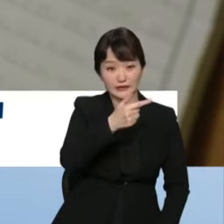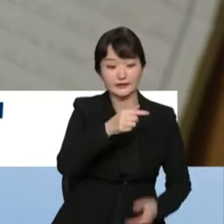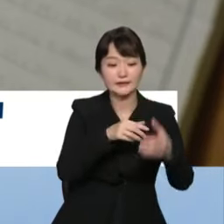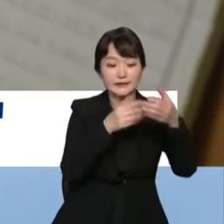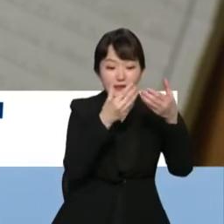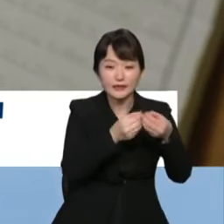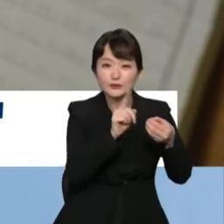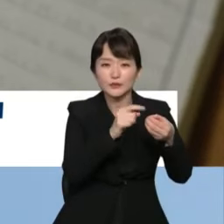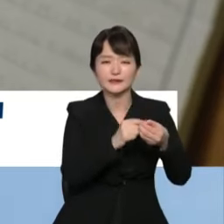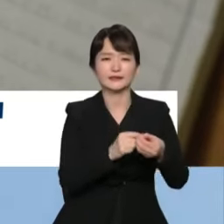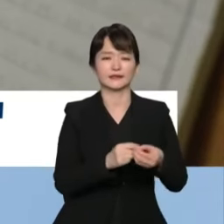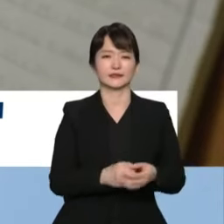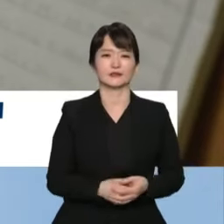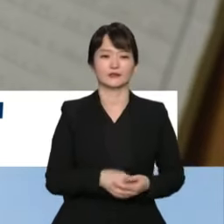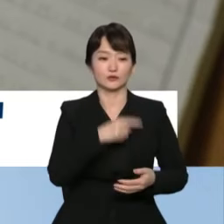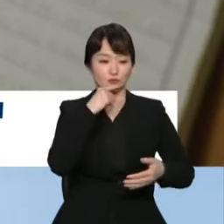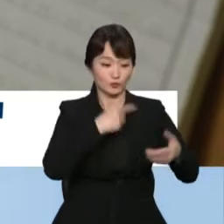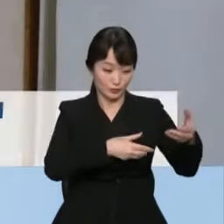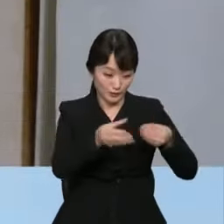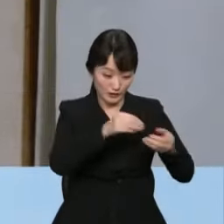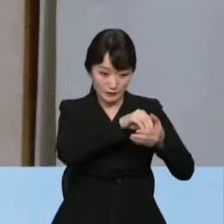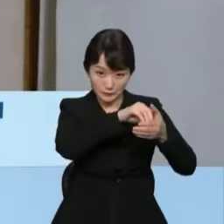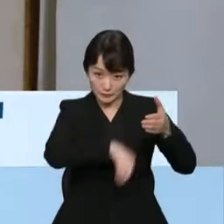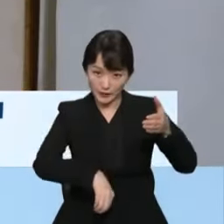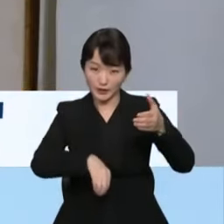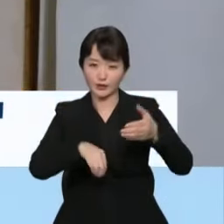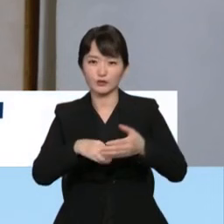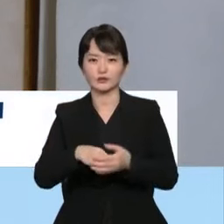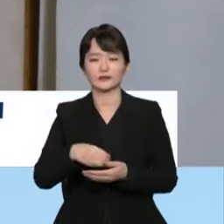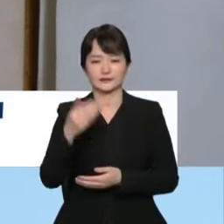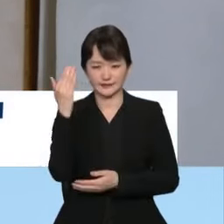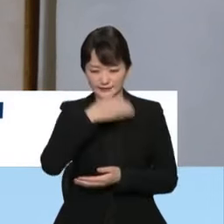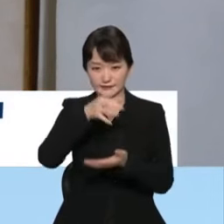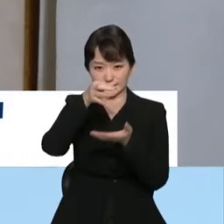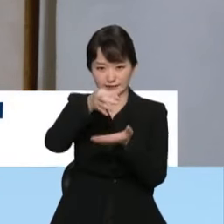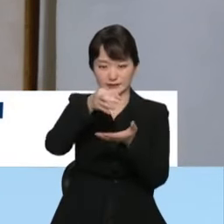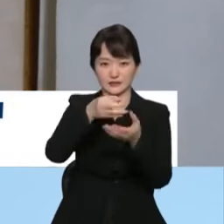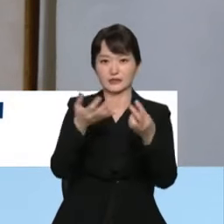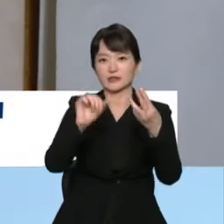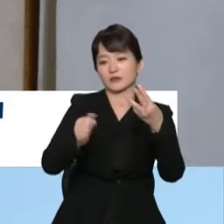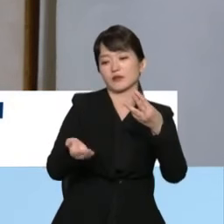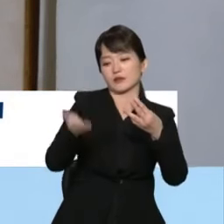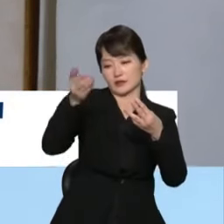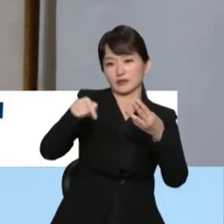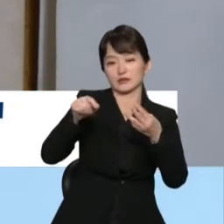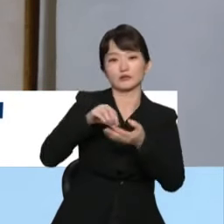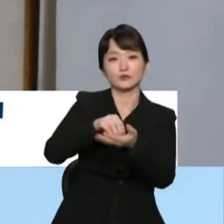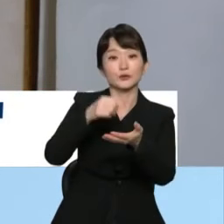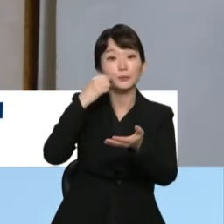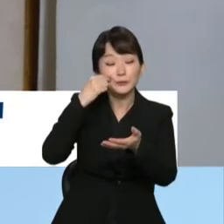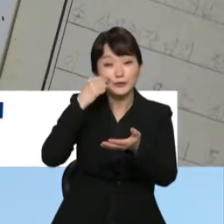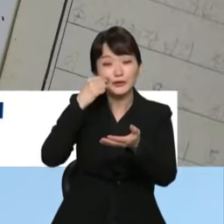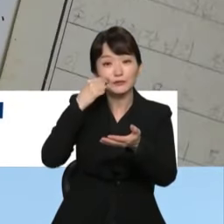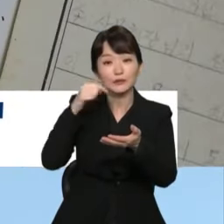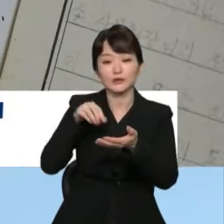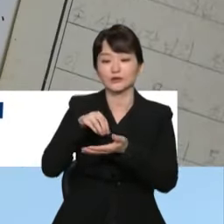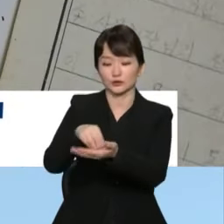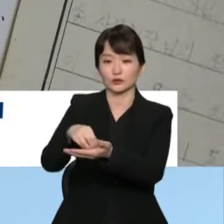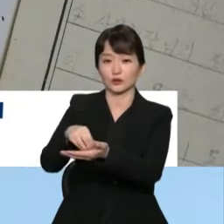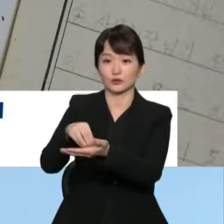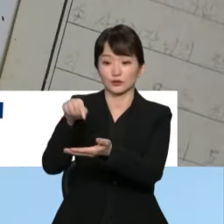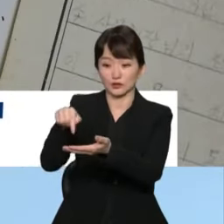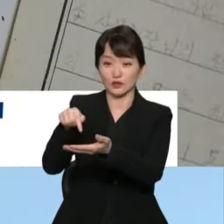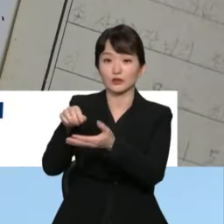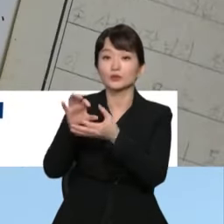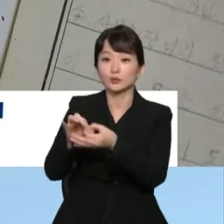컨데 3억원 이상이 기준을 정해서네이 이상 갖지 못하면 등록도 못 하고음 등록을 해서